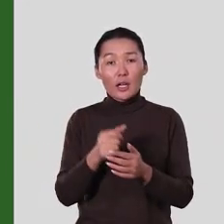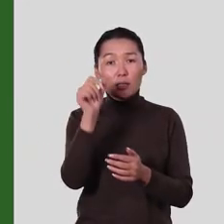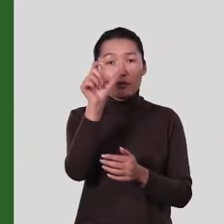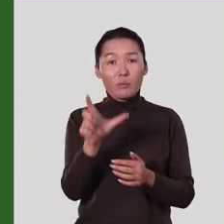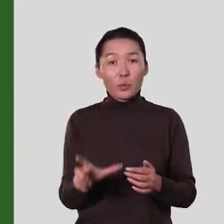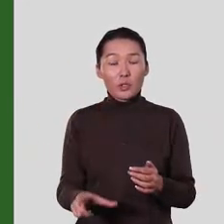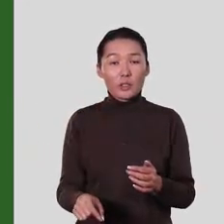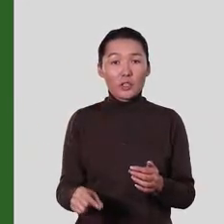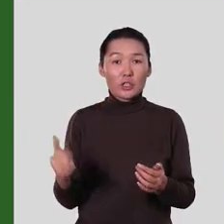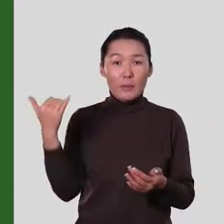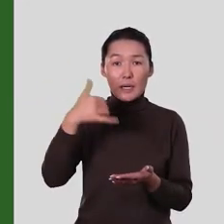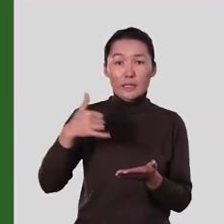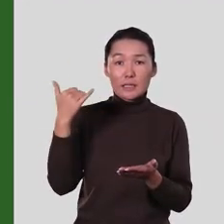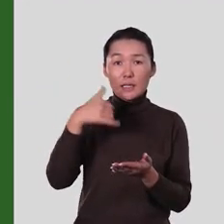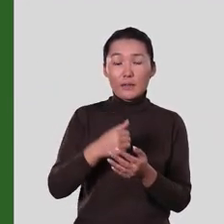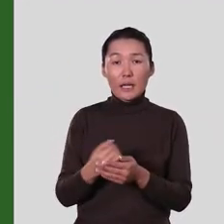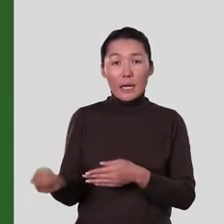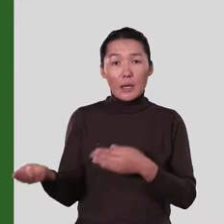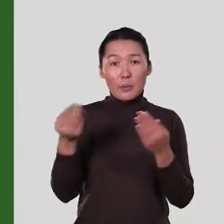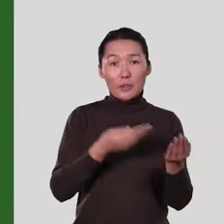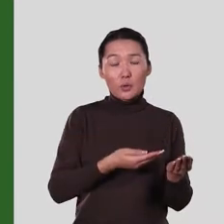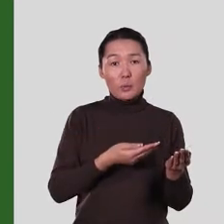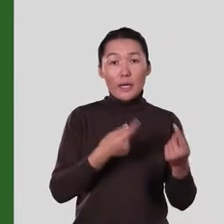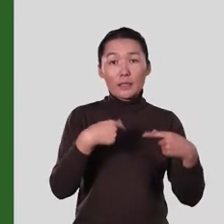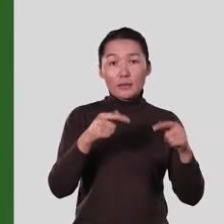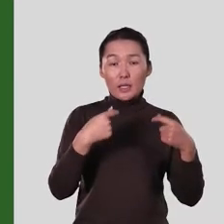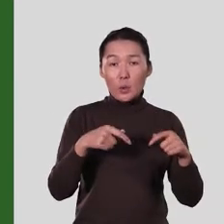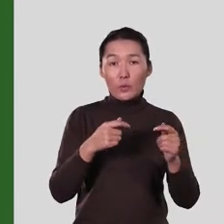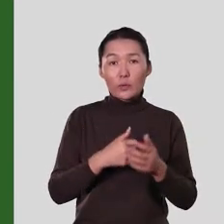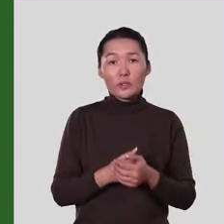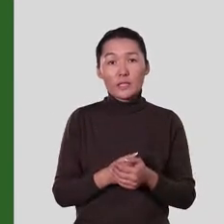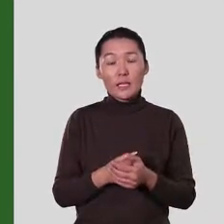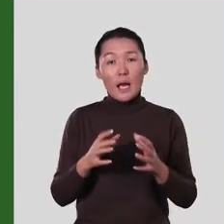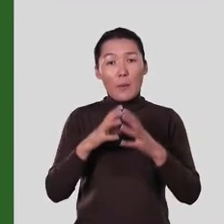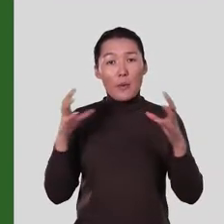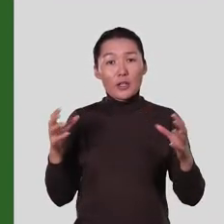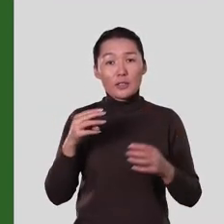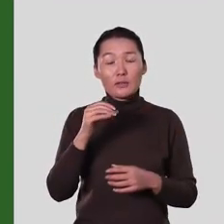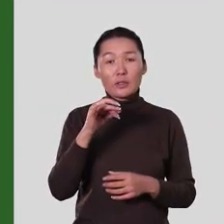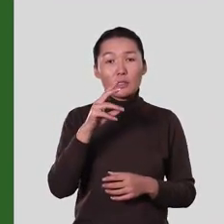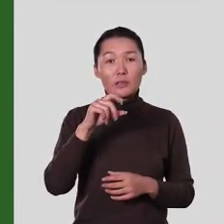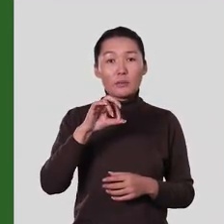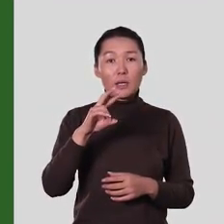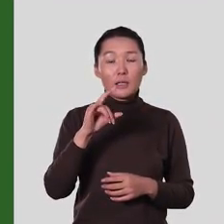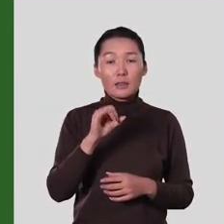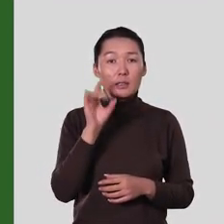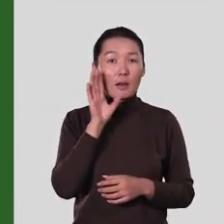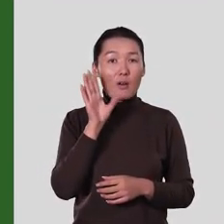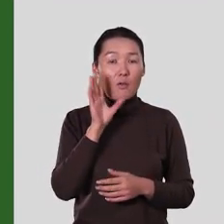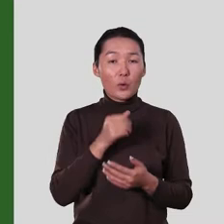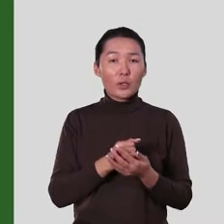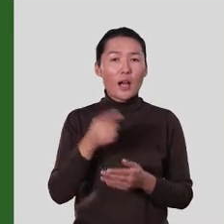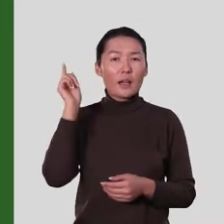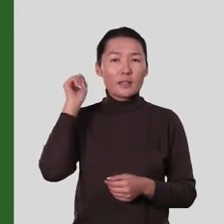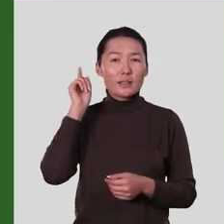бутылочном разливе поступает в торговую сеть. Большинство термальных и минеральных вод